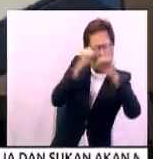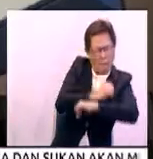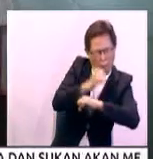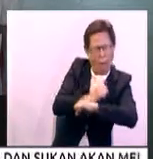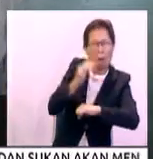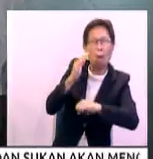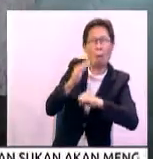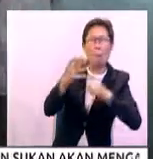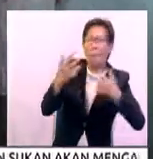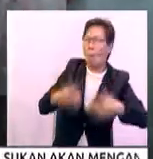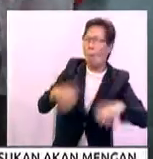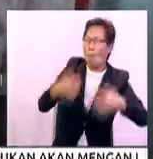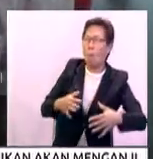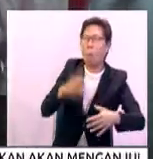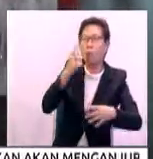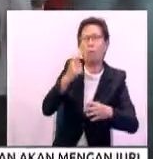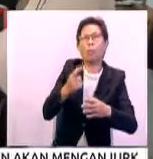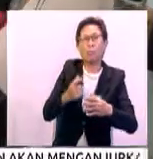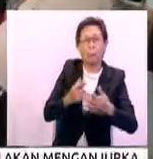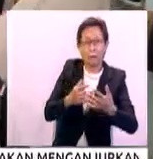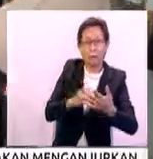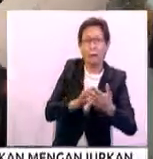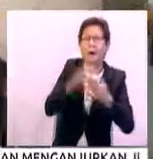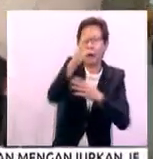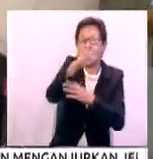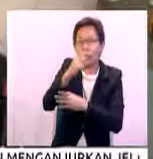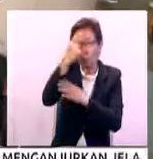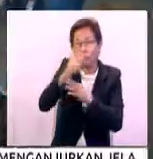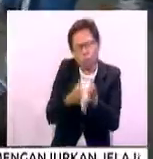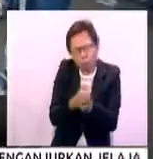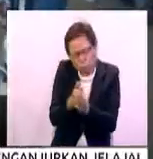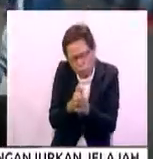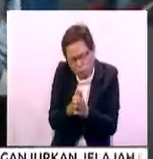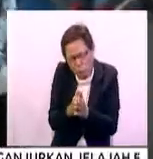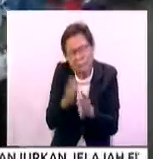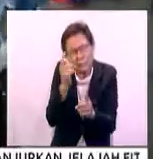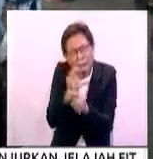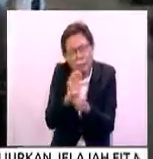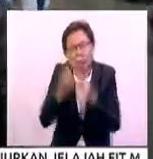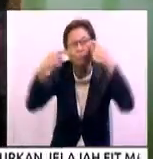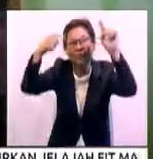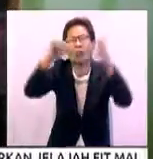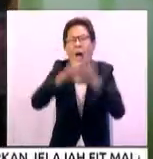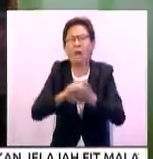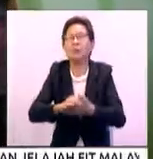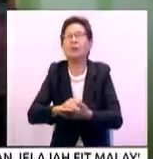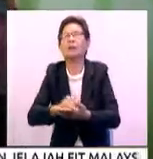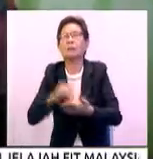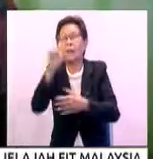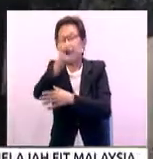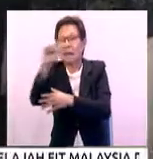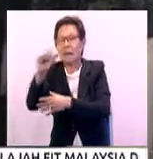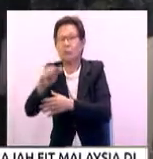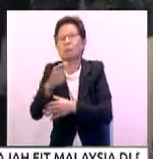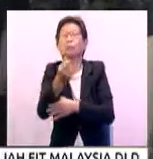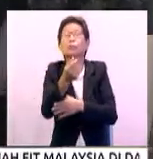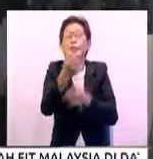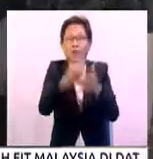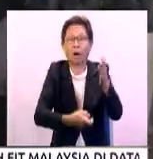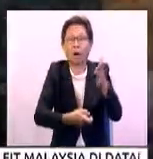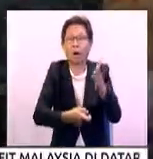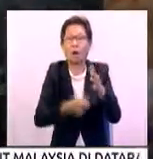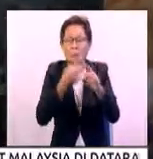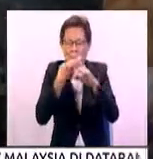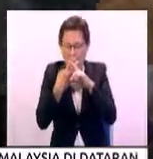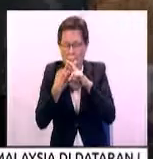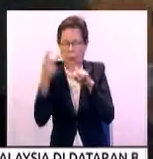itu dalam usaha mengekalkan prestasi cemerlangnya. Ia termasuk dakwaan bahawa Air Asia mengenakan caj